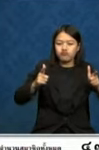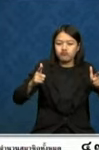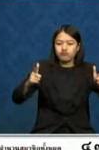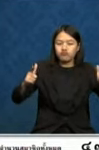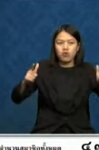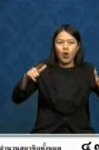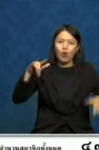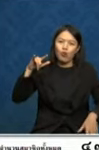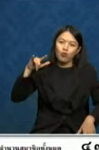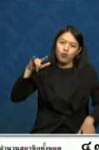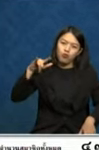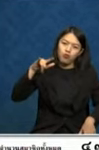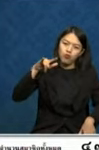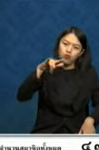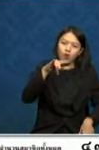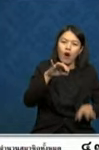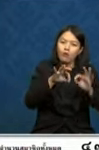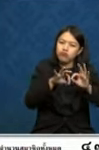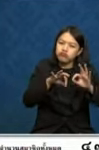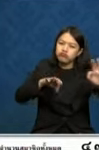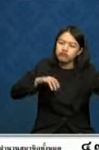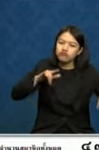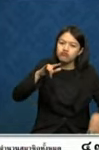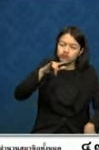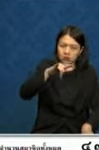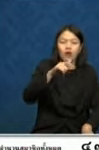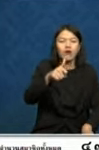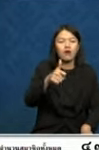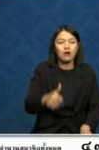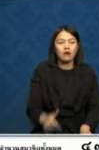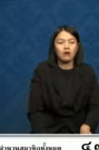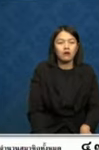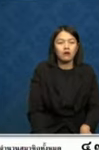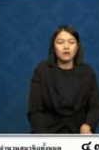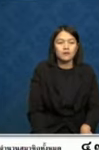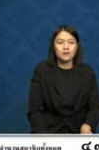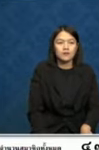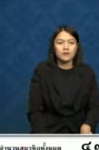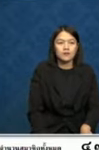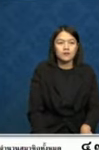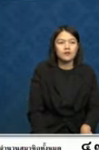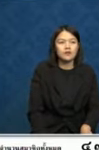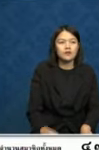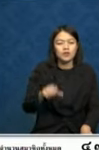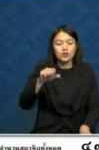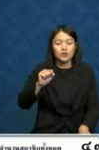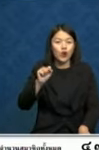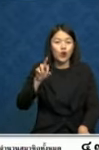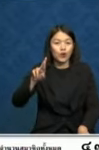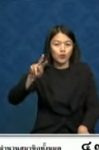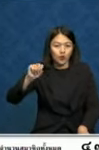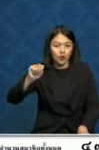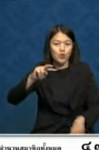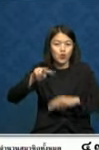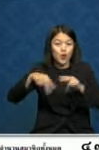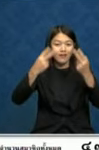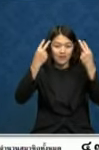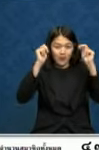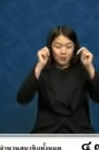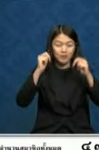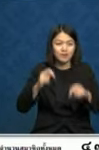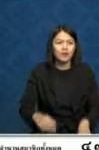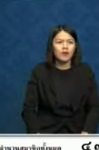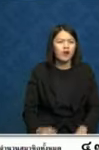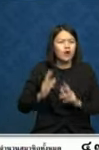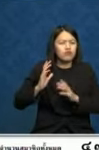แล้วก็เดินทางได้ระยะไกลหน้าถัดไปครับภารกิจของสรน.ครับที่ต้องดูแลนายกรัฐมนตรีที่ผ่านมาเนี่ย